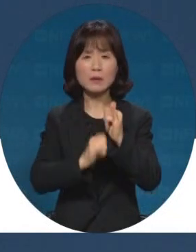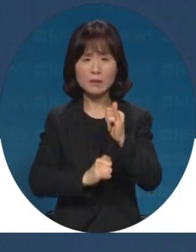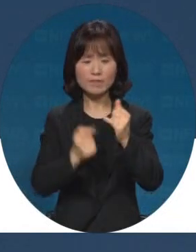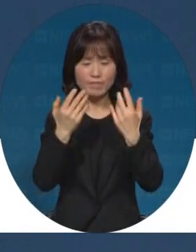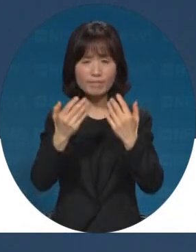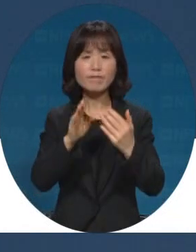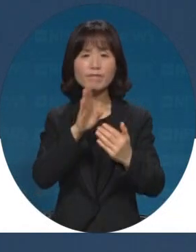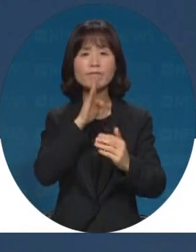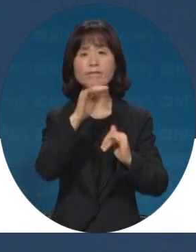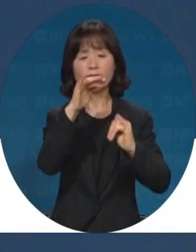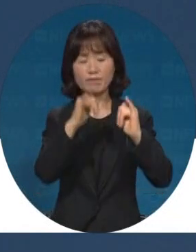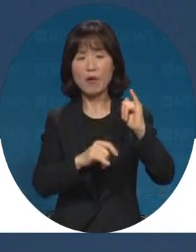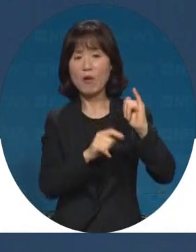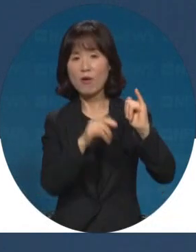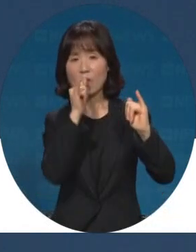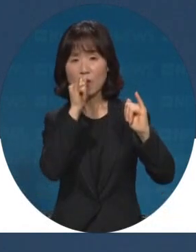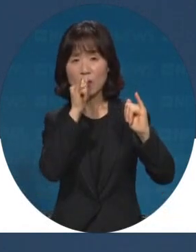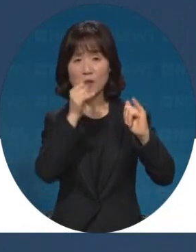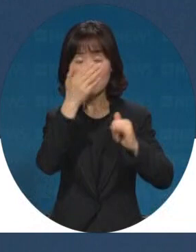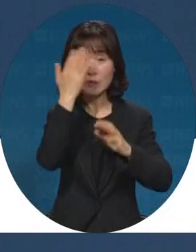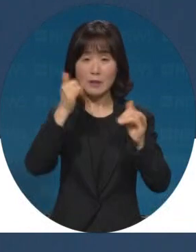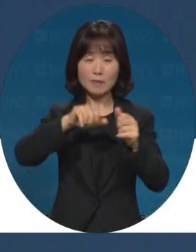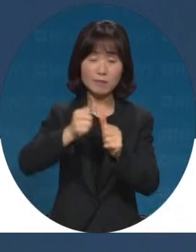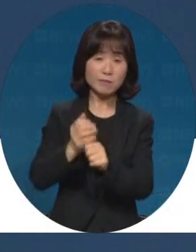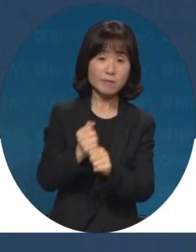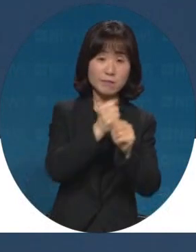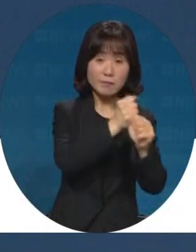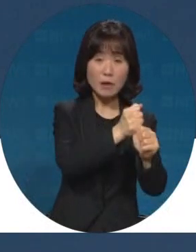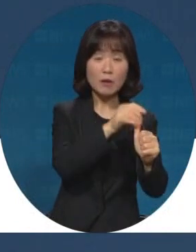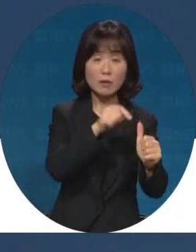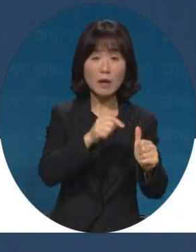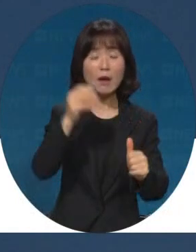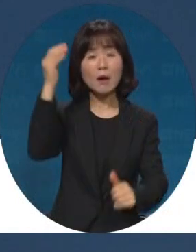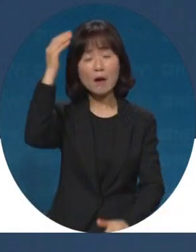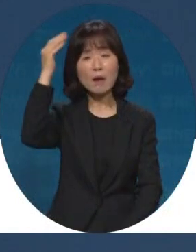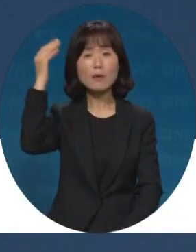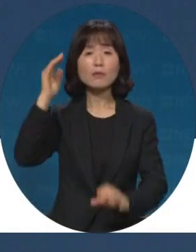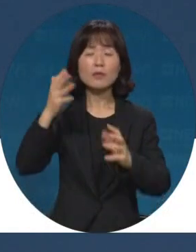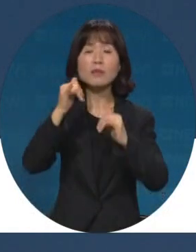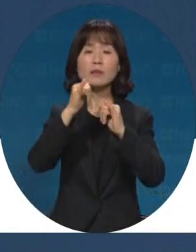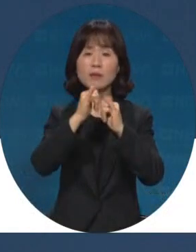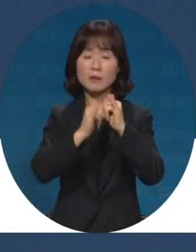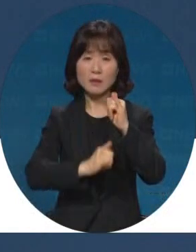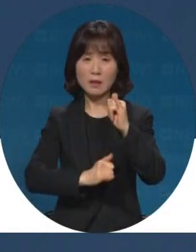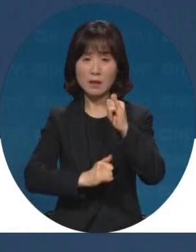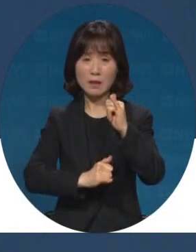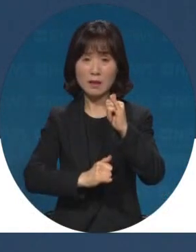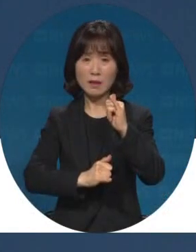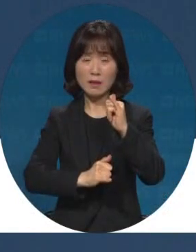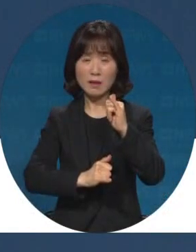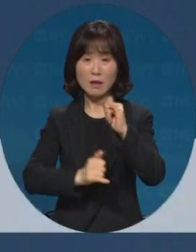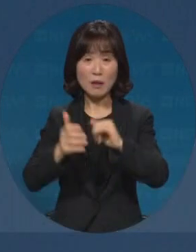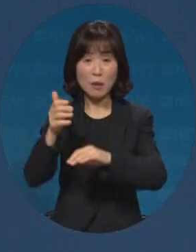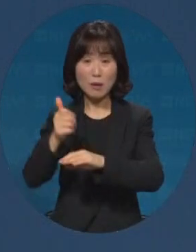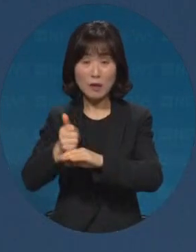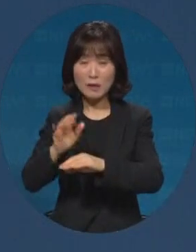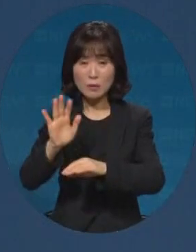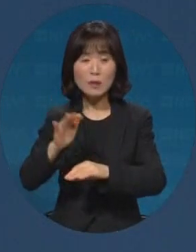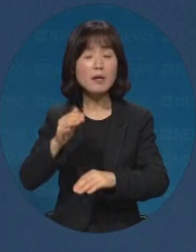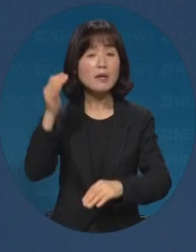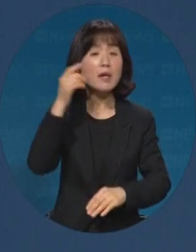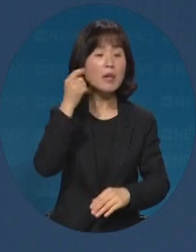사실이고요 젊은이들이 강제 동원되었다는 사실은 우리 한국의 역사 결과가 아니라요 일본